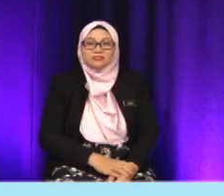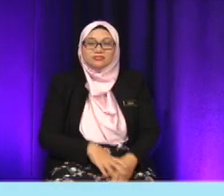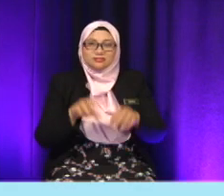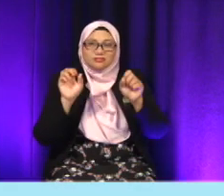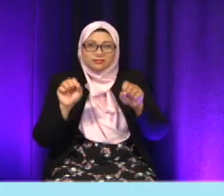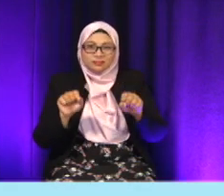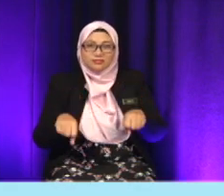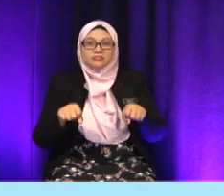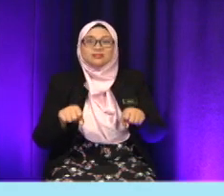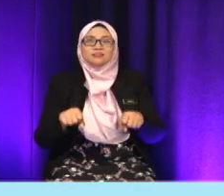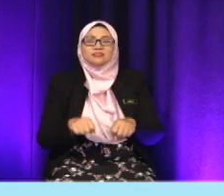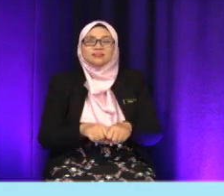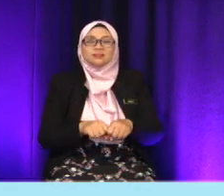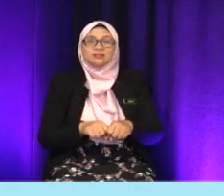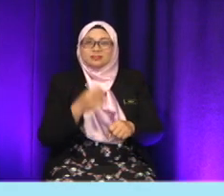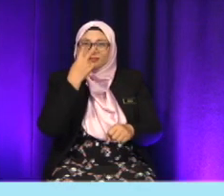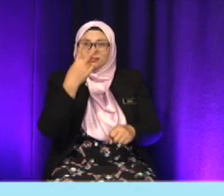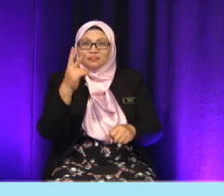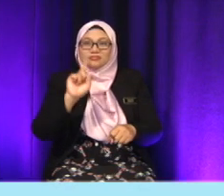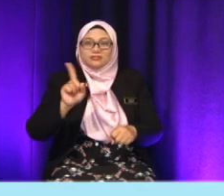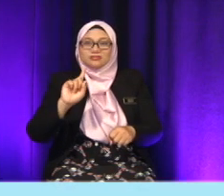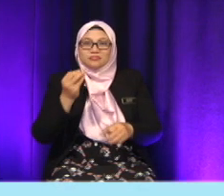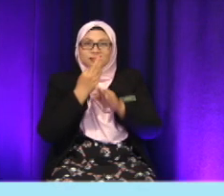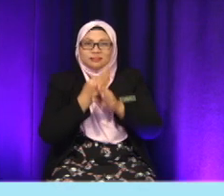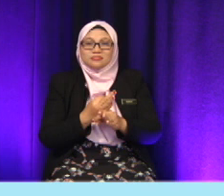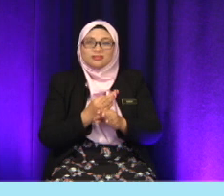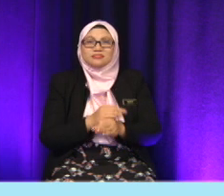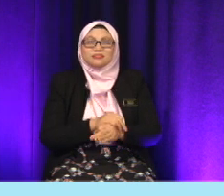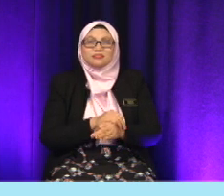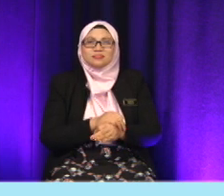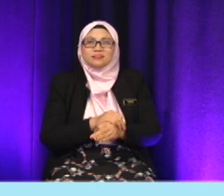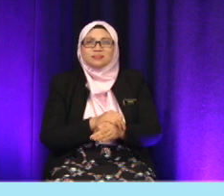di mana-mana fungsi maksudnya kalau global